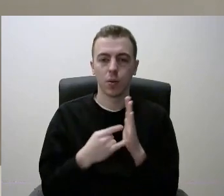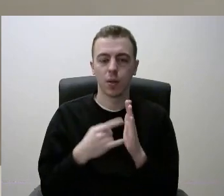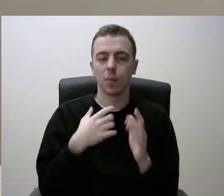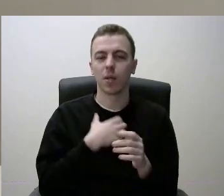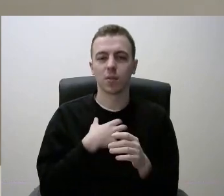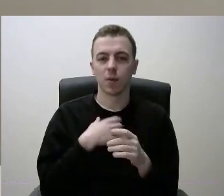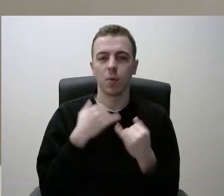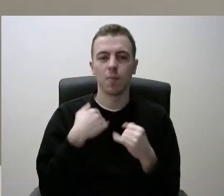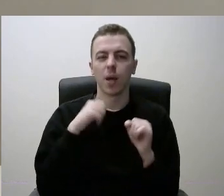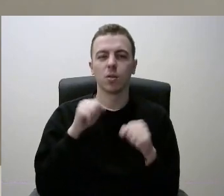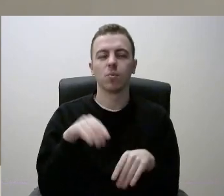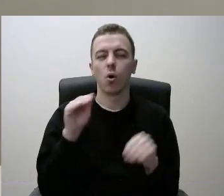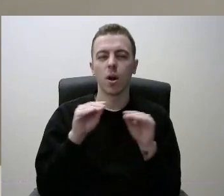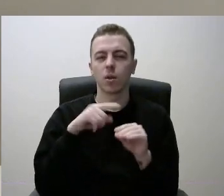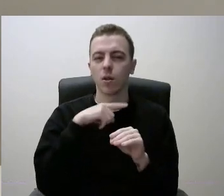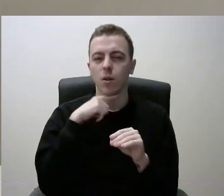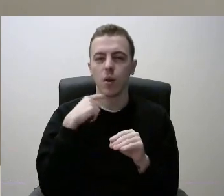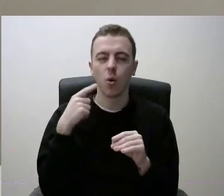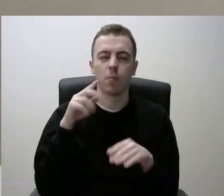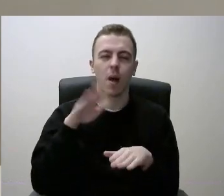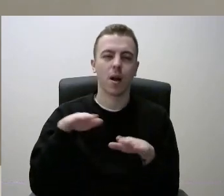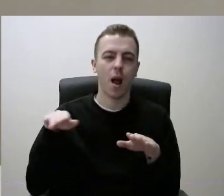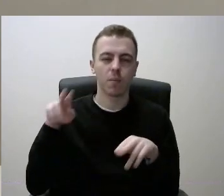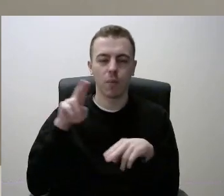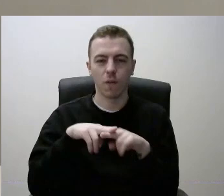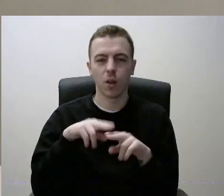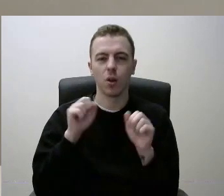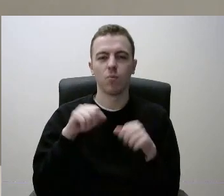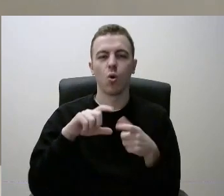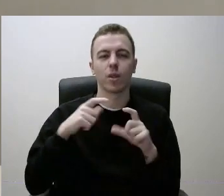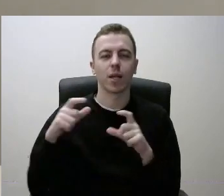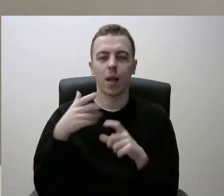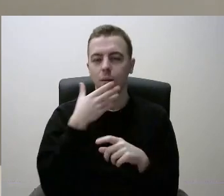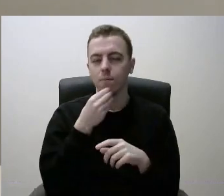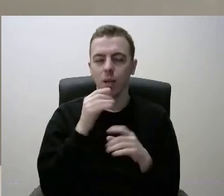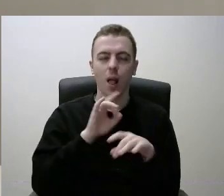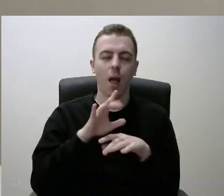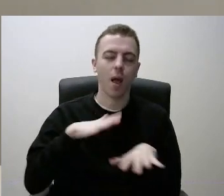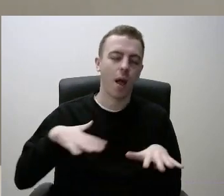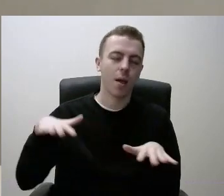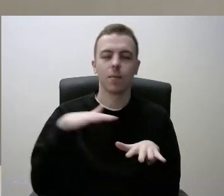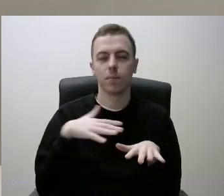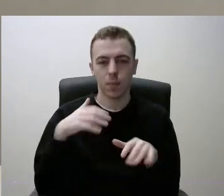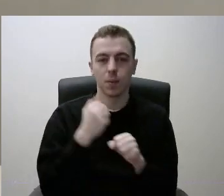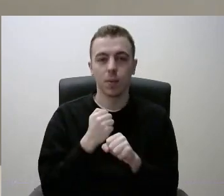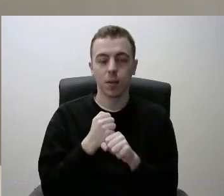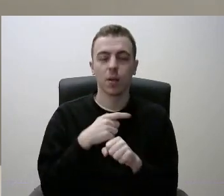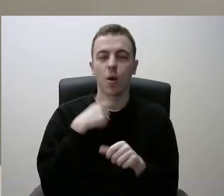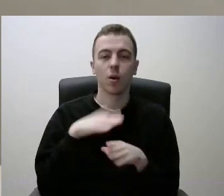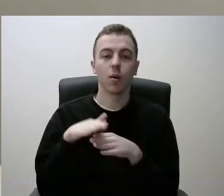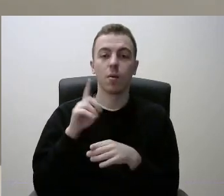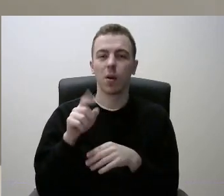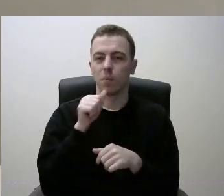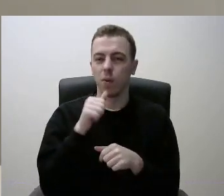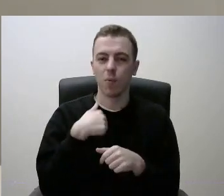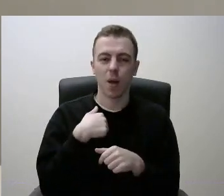mes galim įrengti daugybę parkavimo vietų, mes galime iškloti trinkelėmis, kad ir visą Klaipėdą, galime įgyvendinti daugybę sprendimų, bet jeigu mes